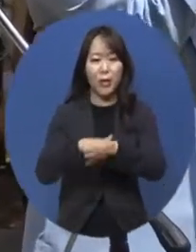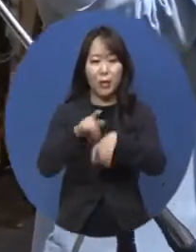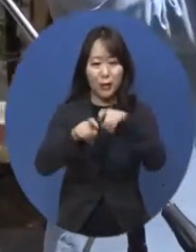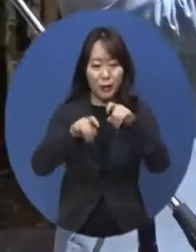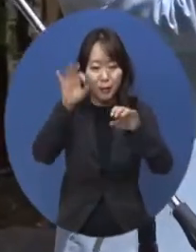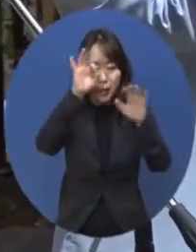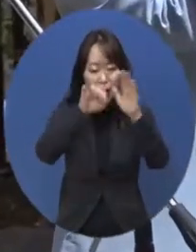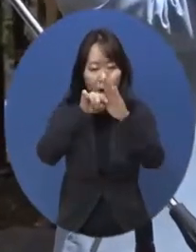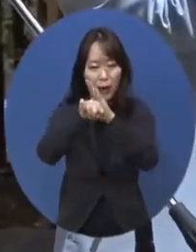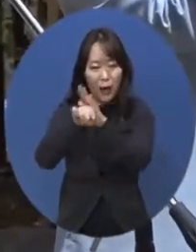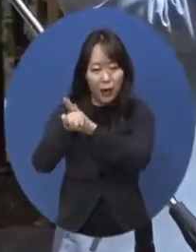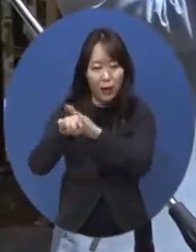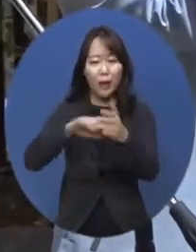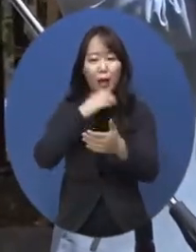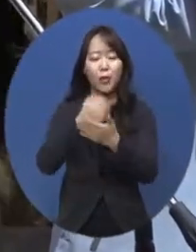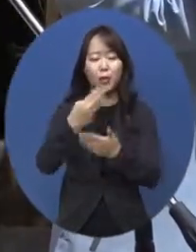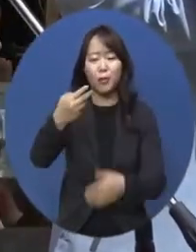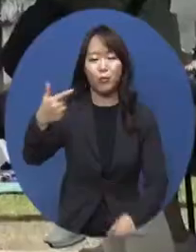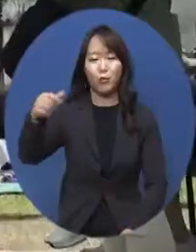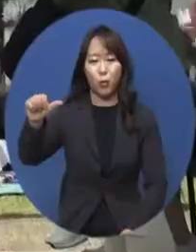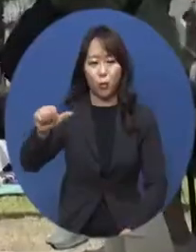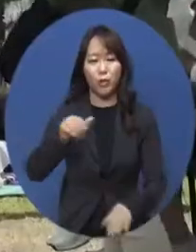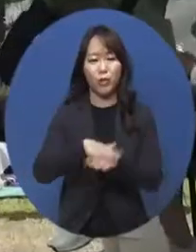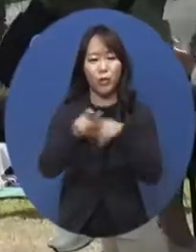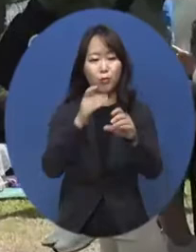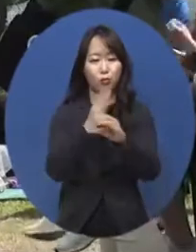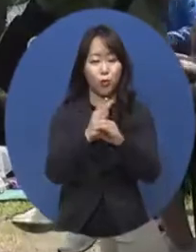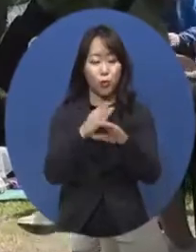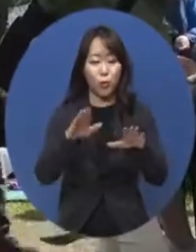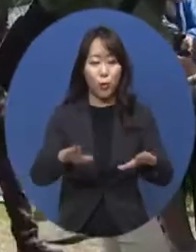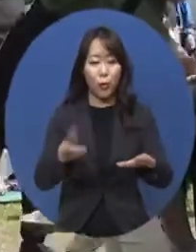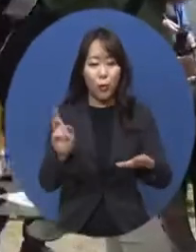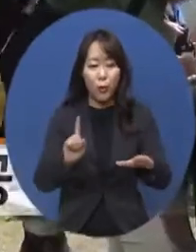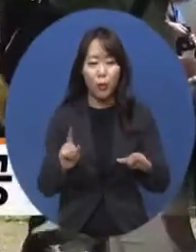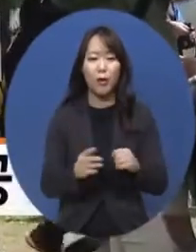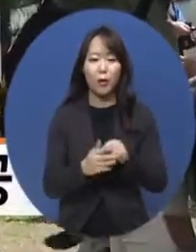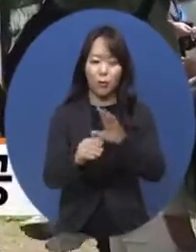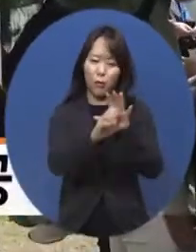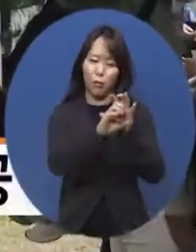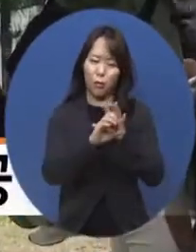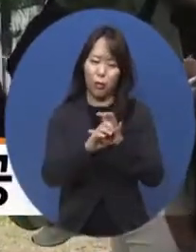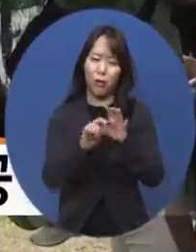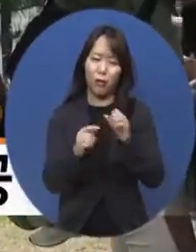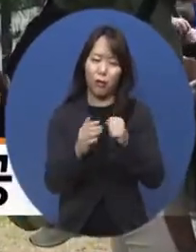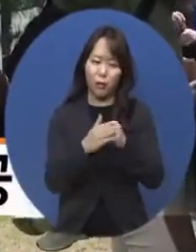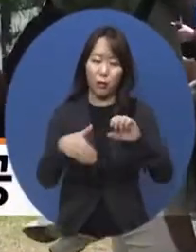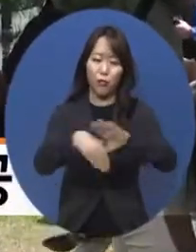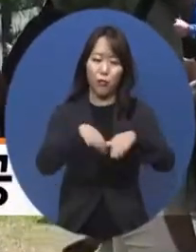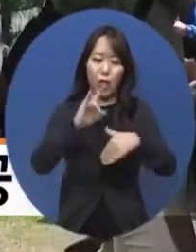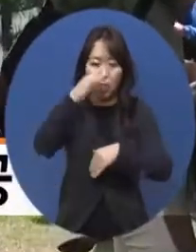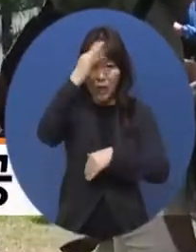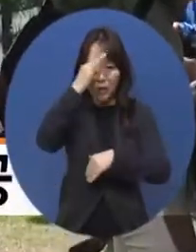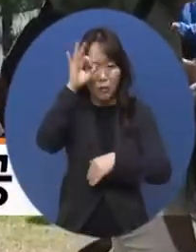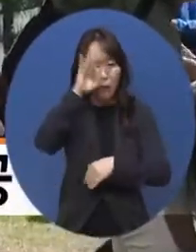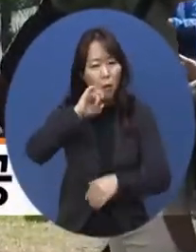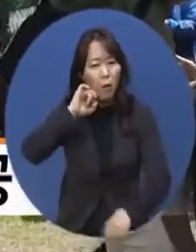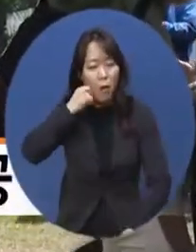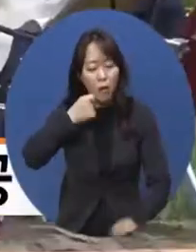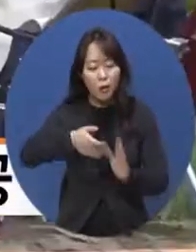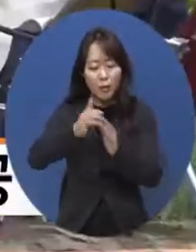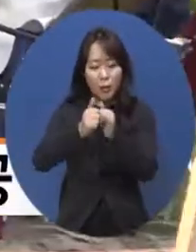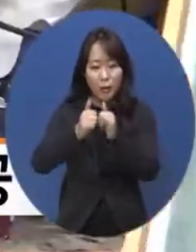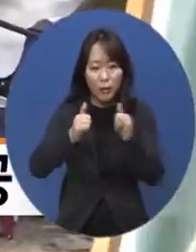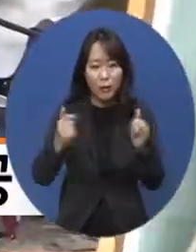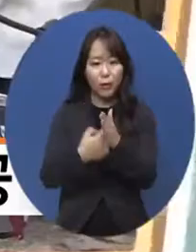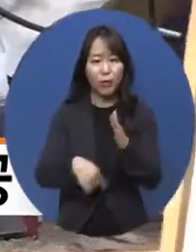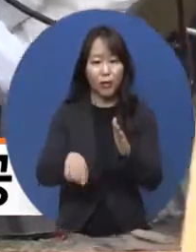감동 365를 실천하고 있습니다. 이번 찾아가는 음악회는 코로나19로 문화예술을 접하기 어려운 시민들을